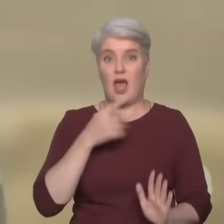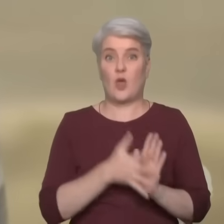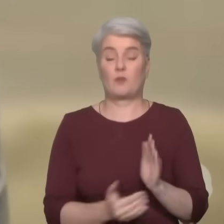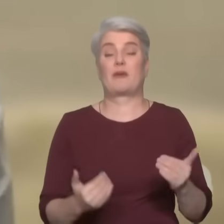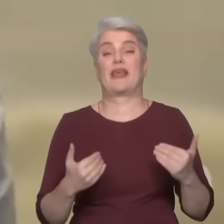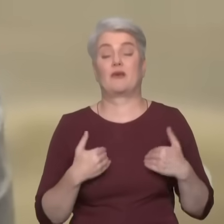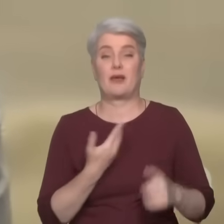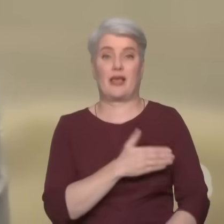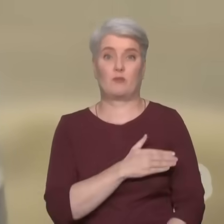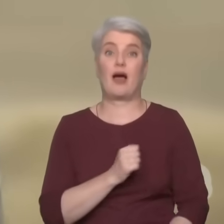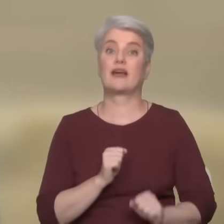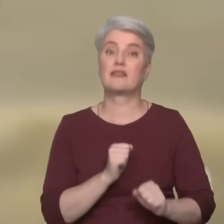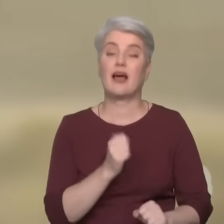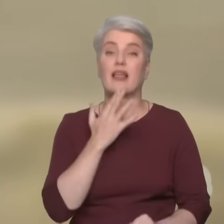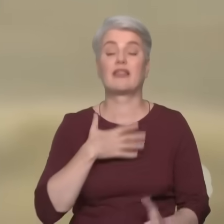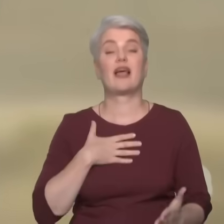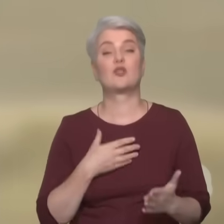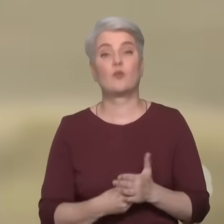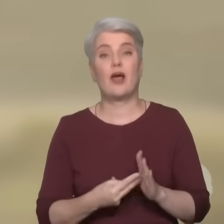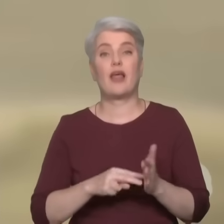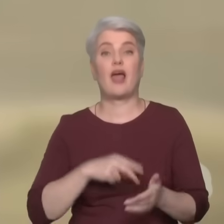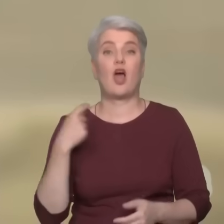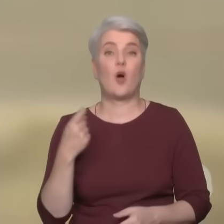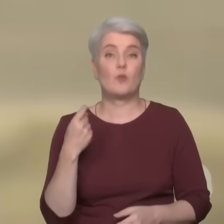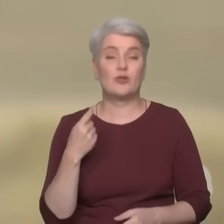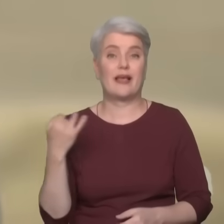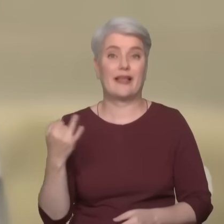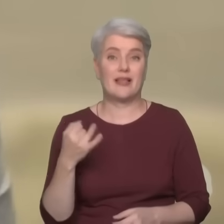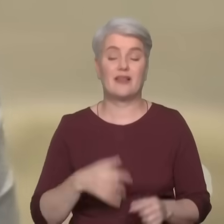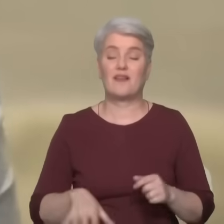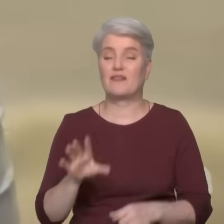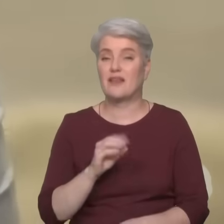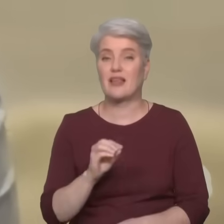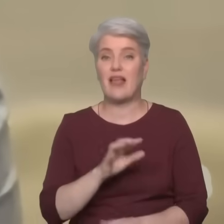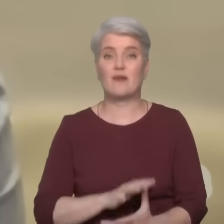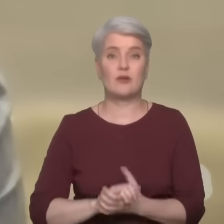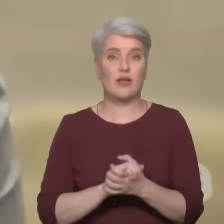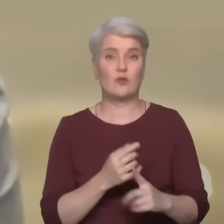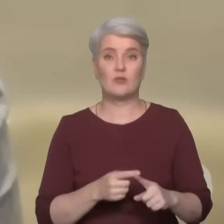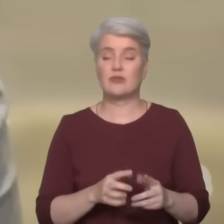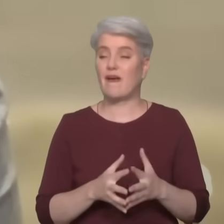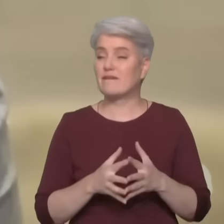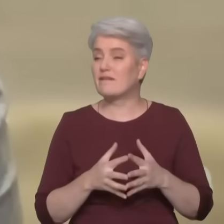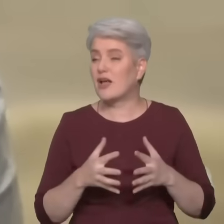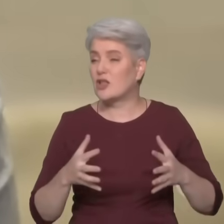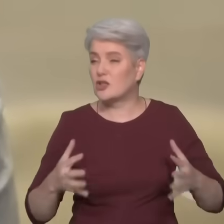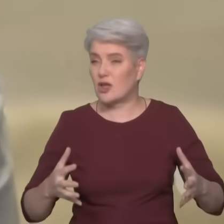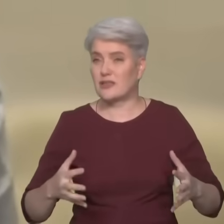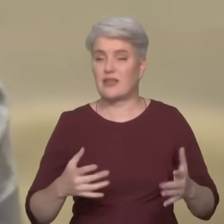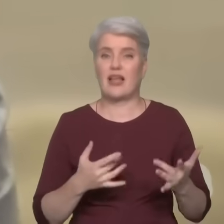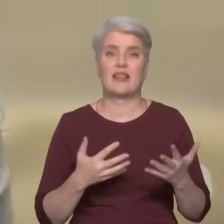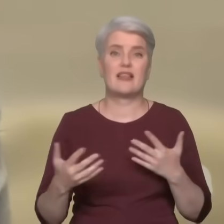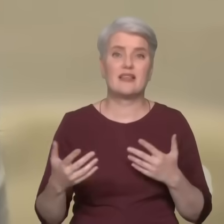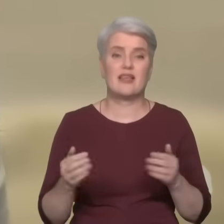захисту національних економічних інтересів, так весь Європейський Союз це величезна низка різних